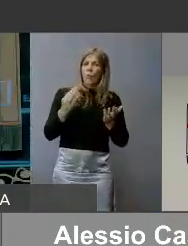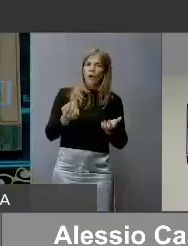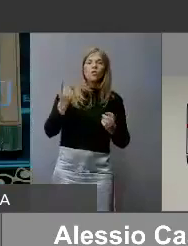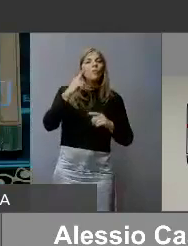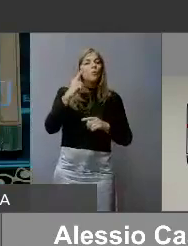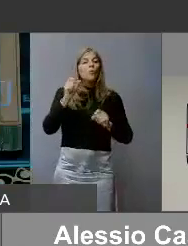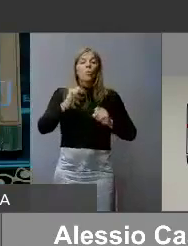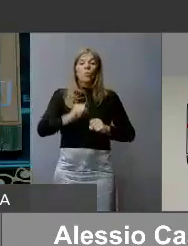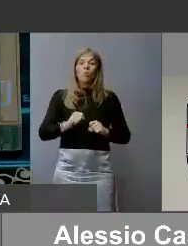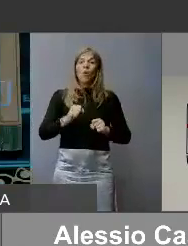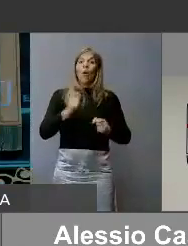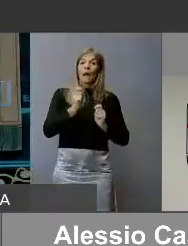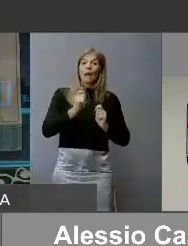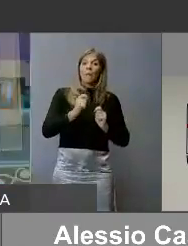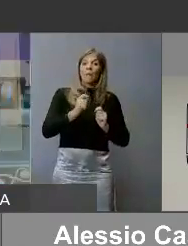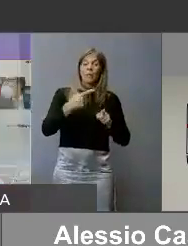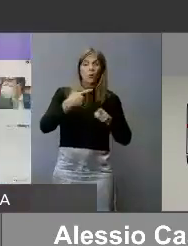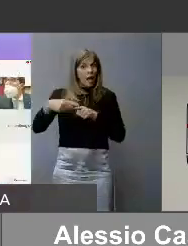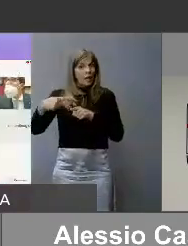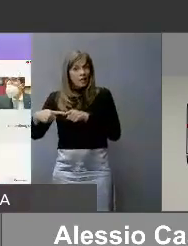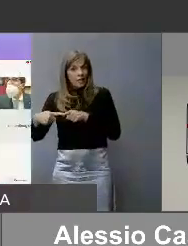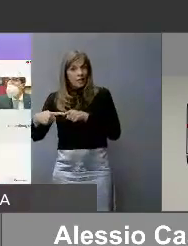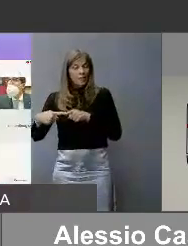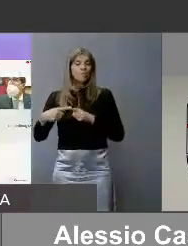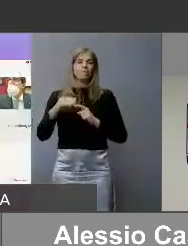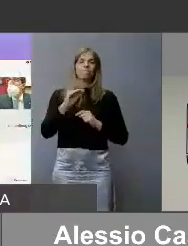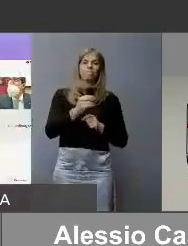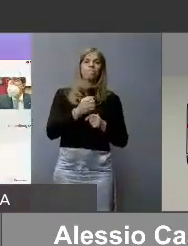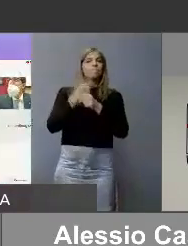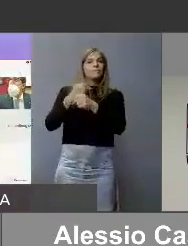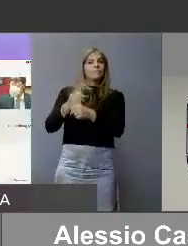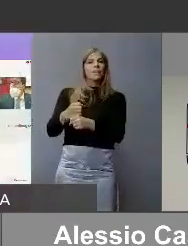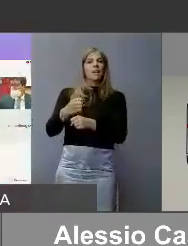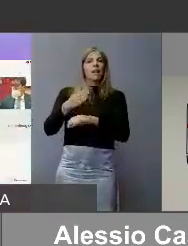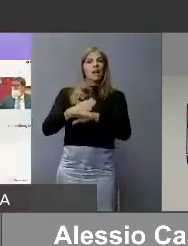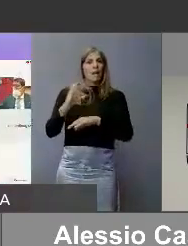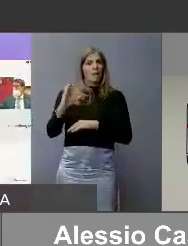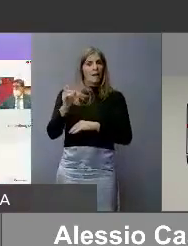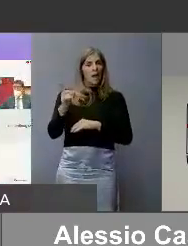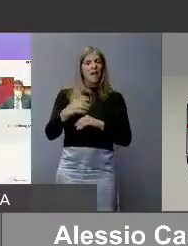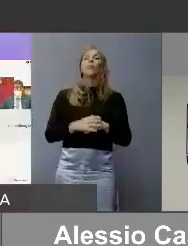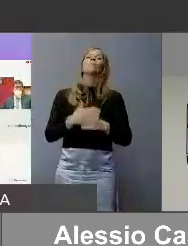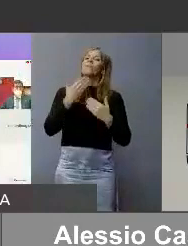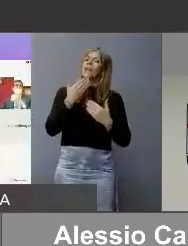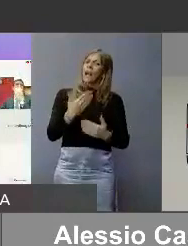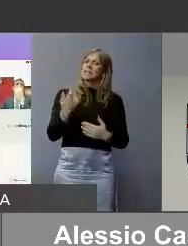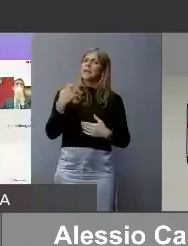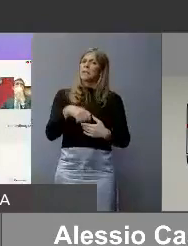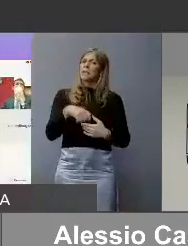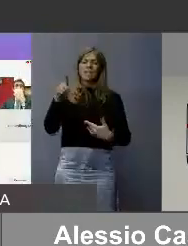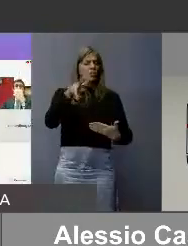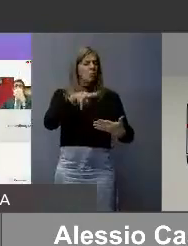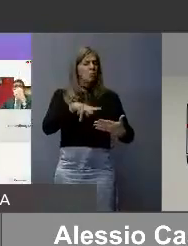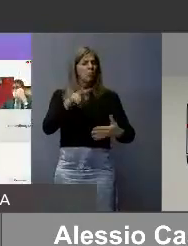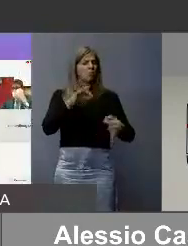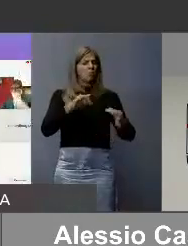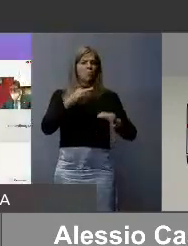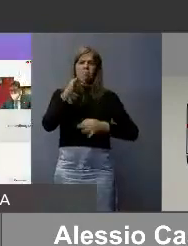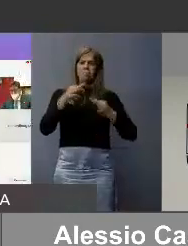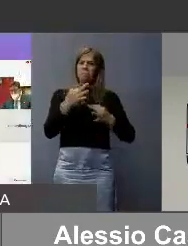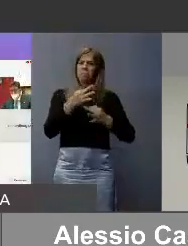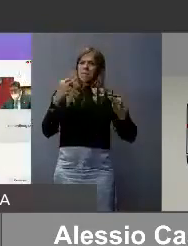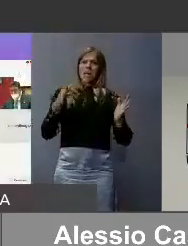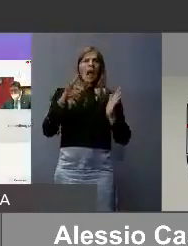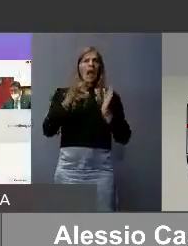lei la parola consigliere campanella sì grazie presidente correttissimo quello che è appena letto l'articolo 54